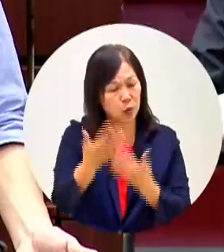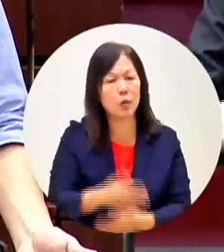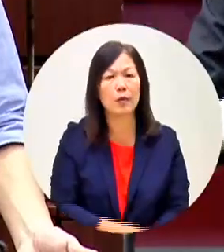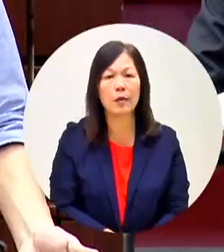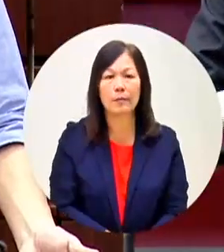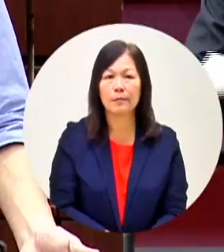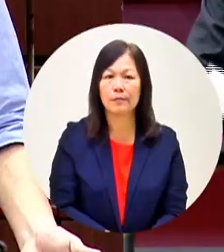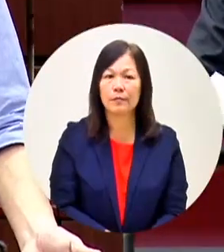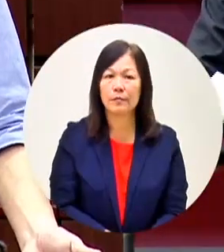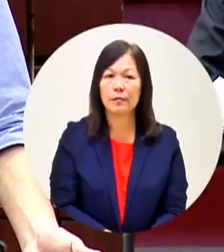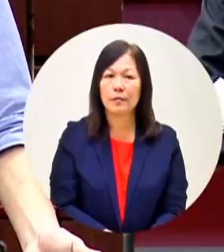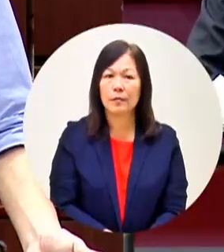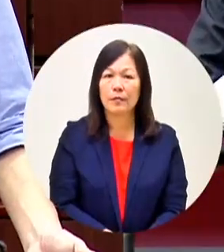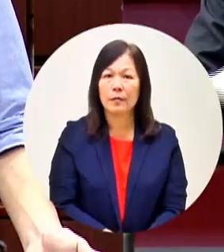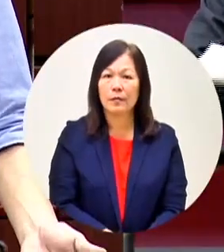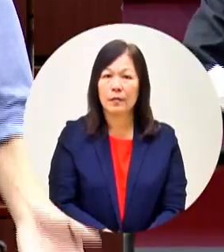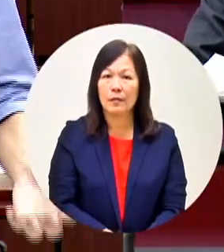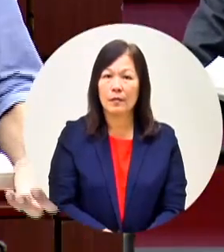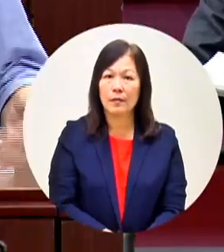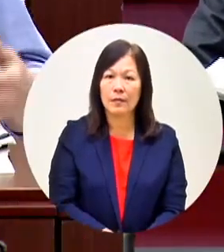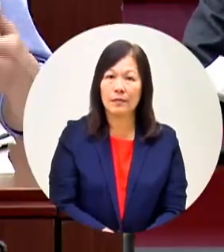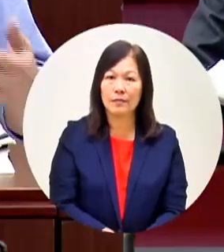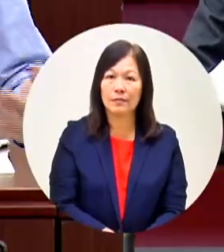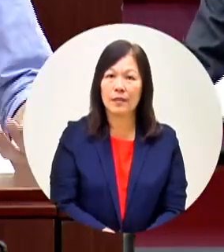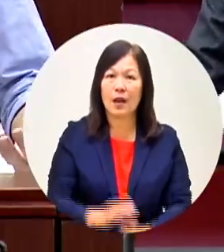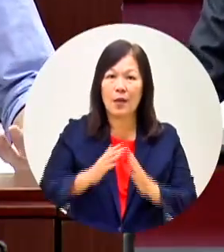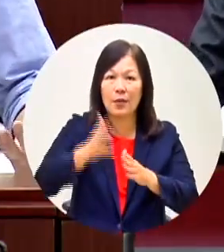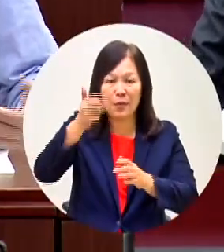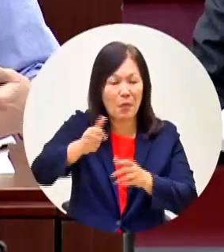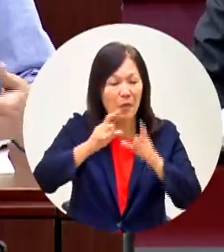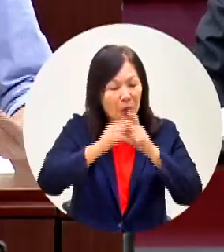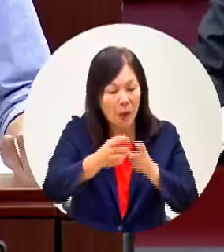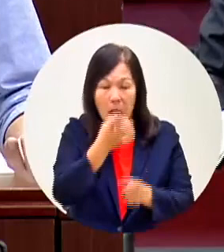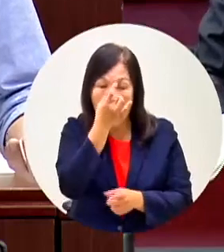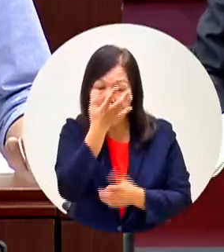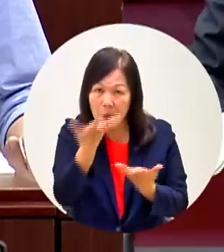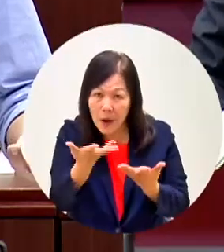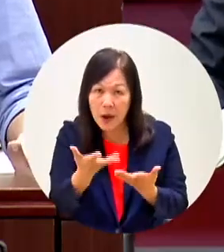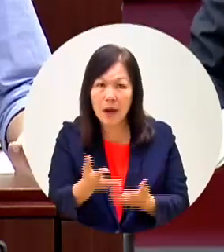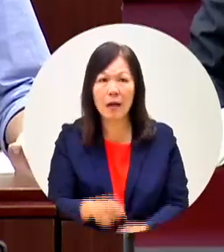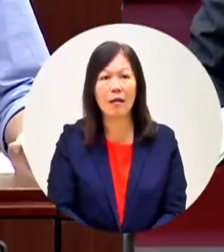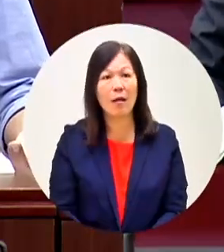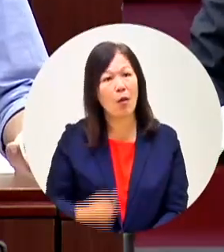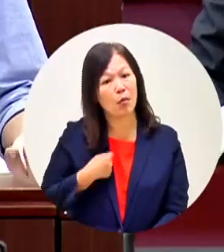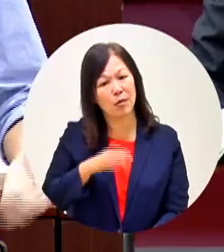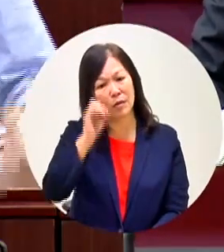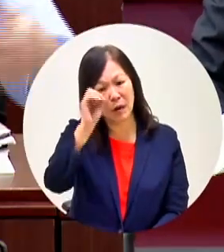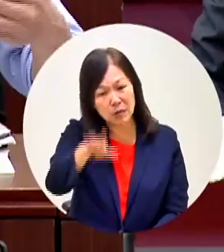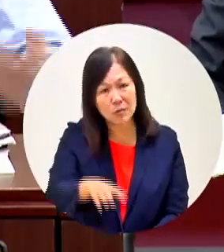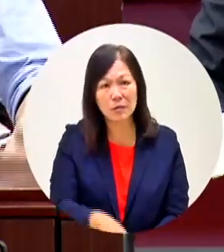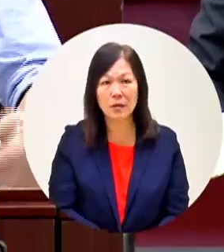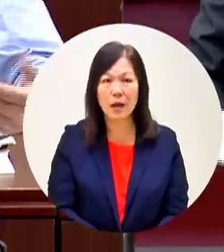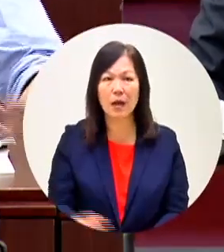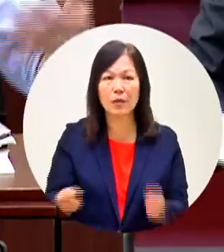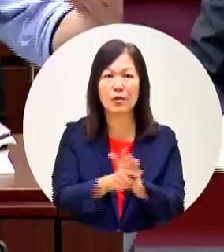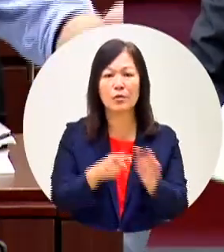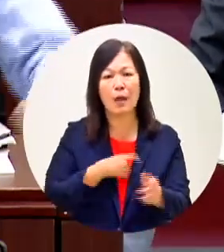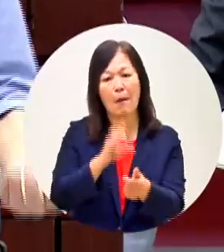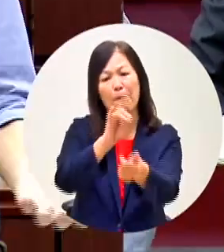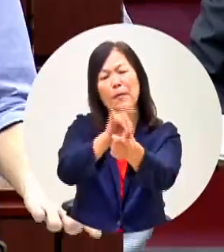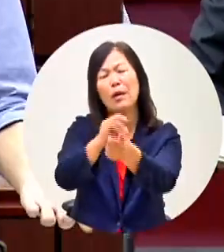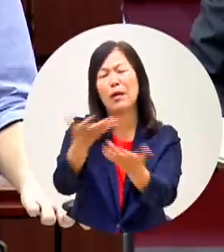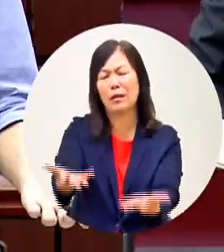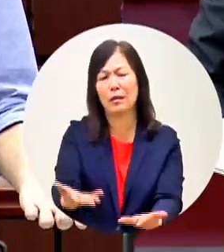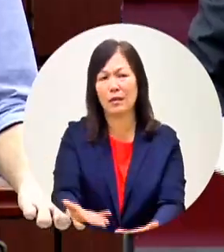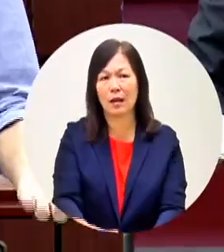好，我知道市长，你没有办法回答，你已经很明确表达。 我现在讲出来，不就是在直接说谎、攻北差？我现在说明年八月怎么样，后